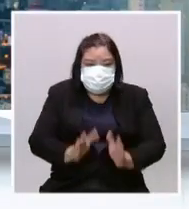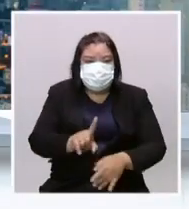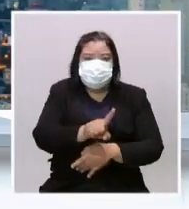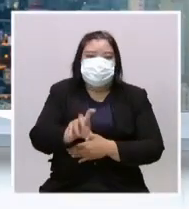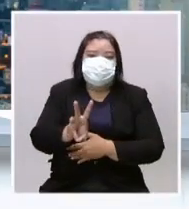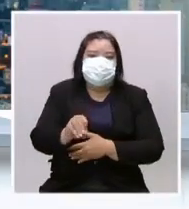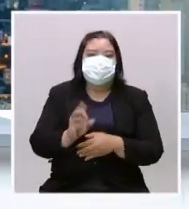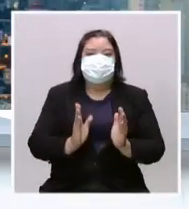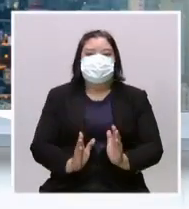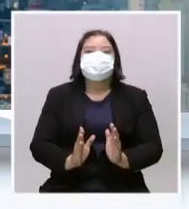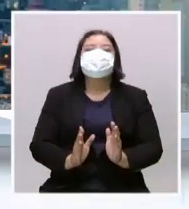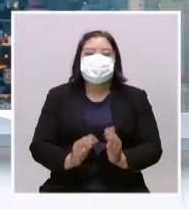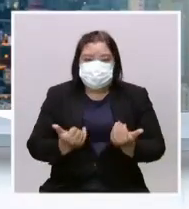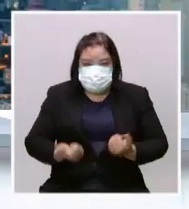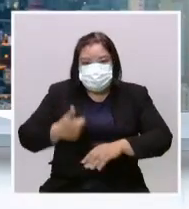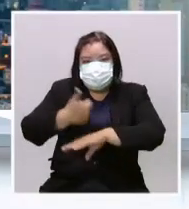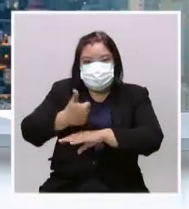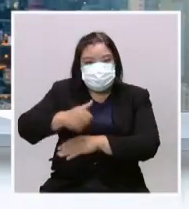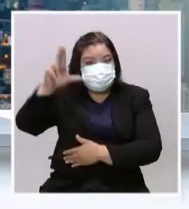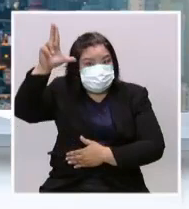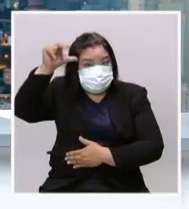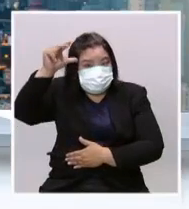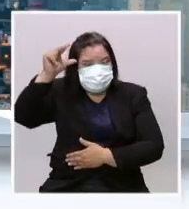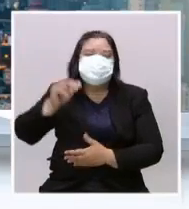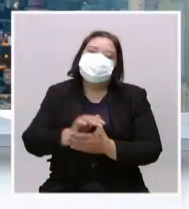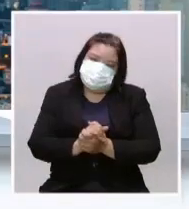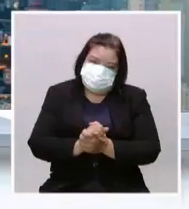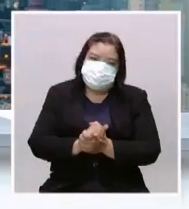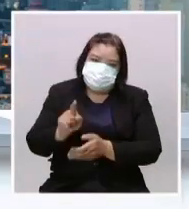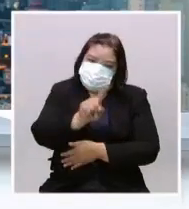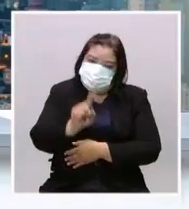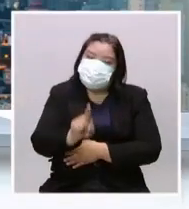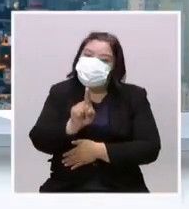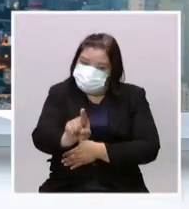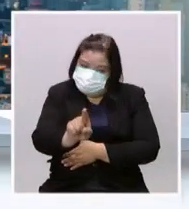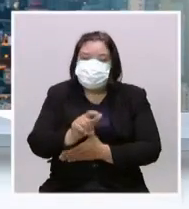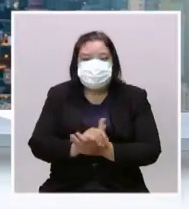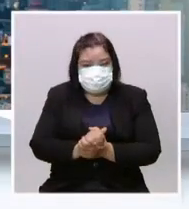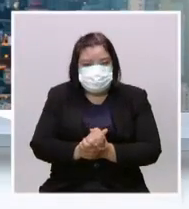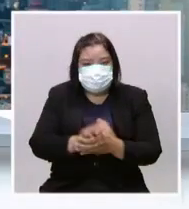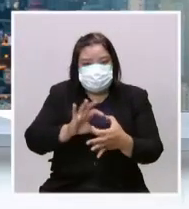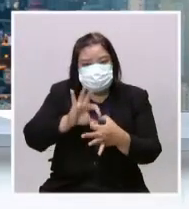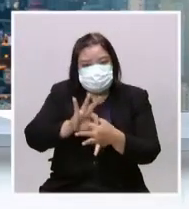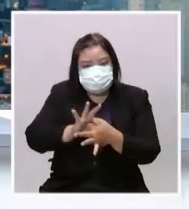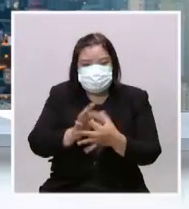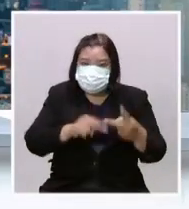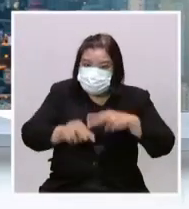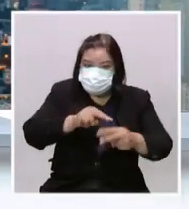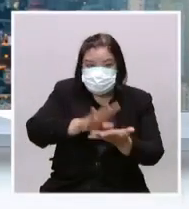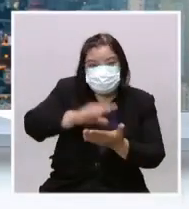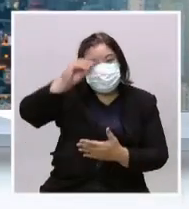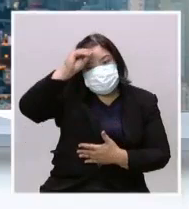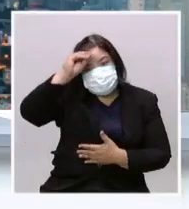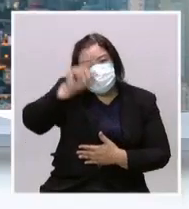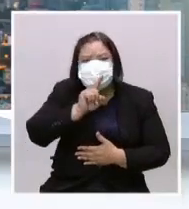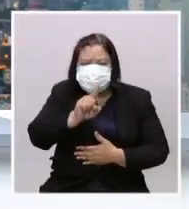แล้วสิ่งสำคัญท่านผู้ว่าราชการจังหวัดลำปางตั้งคำถามไปยังทางสำนักงานศึกษาธิการของจังหวัดนะคะรวมไปถึงโรงเรียนด้วยว่า